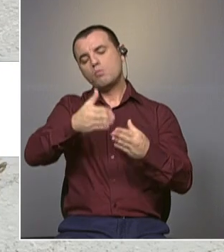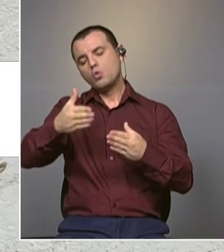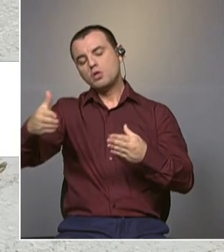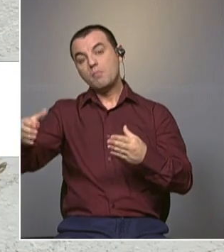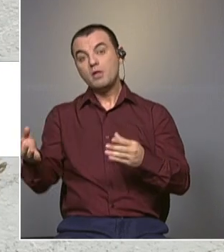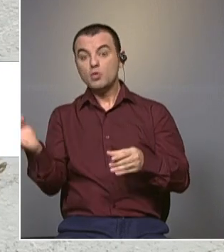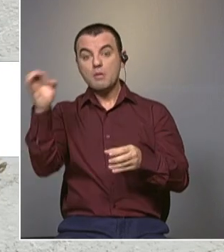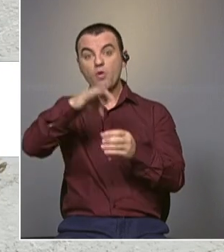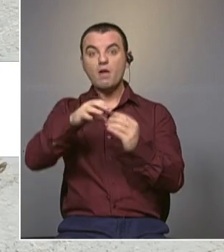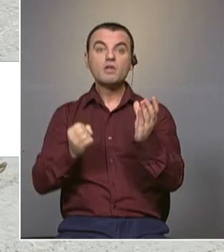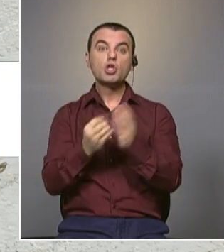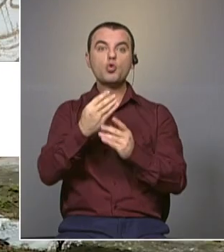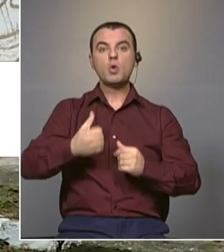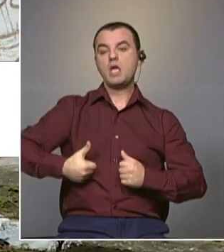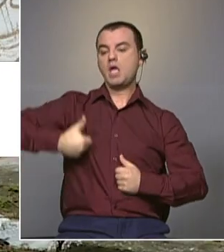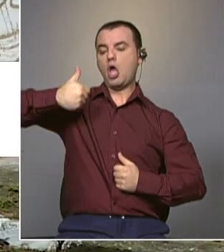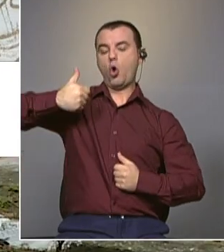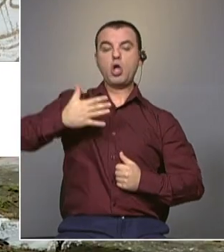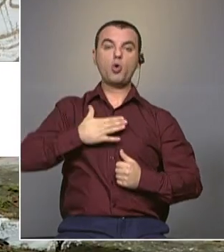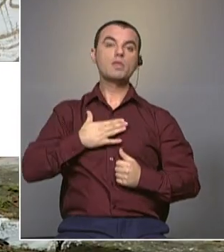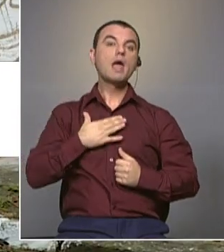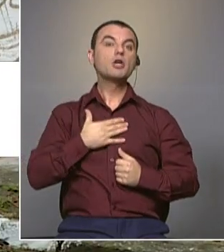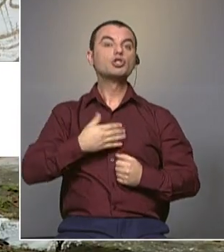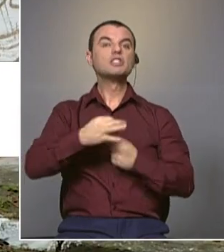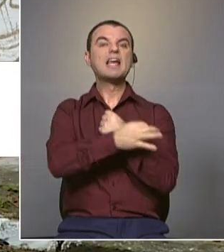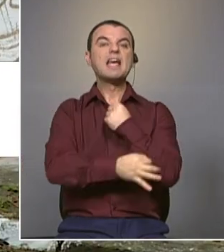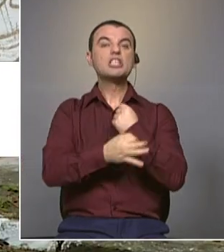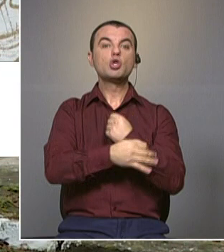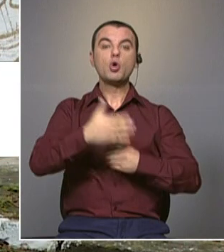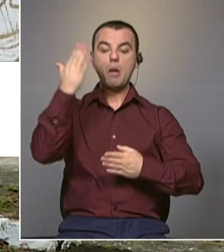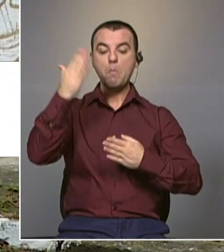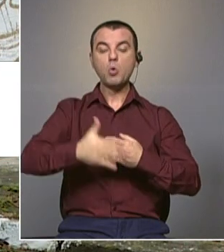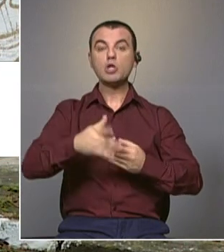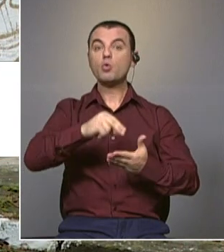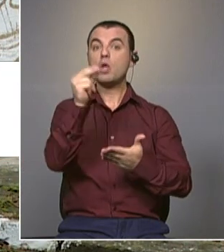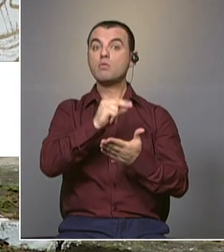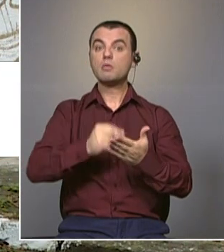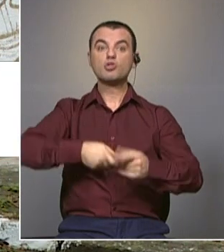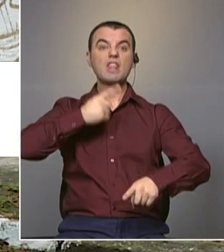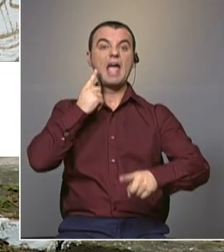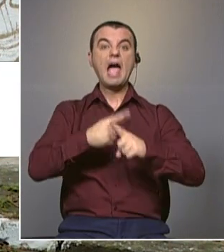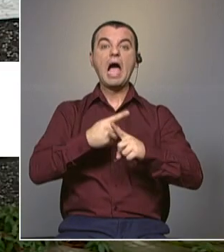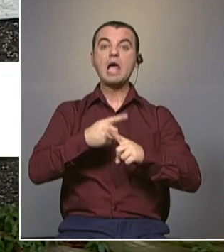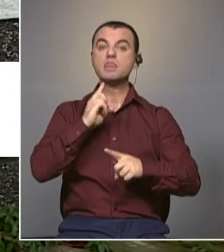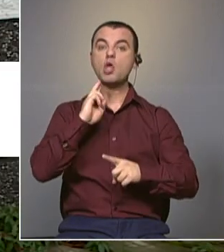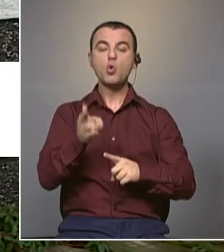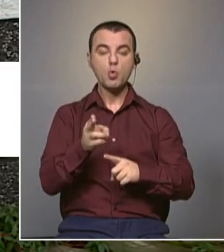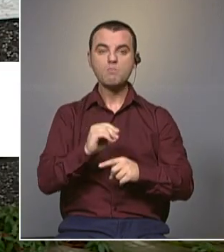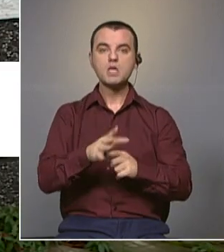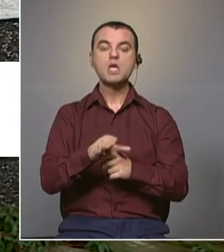нашата история. Последното, което нарисувах, това е Хан Крум и Иван Асен II. Тези